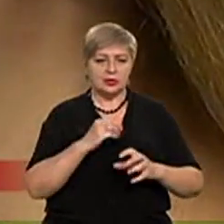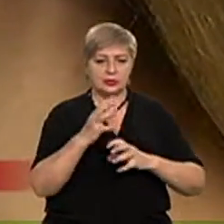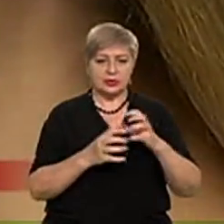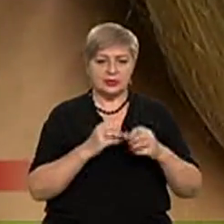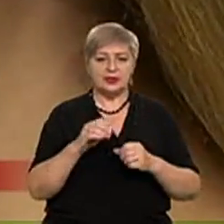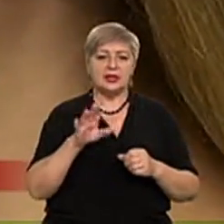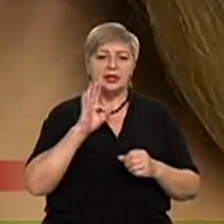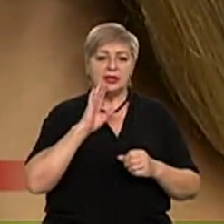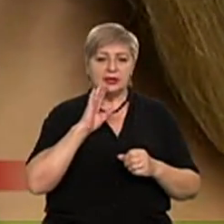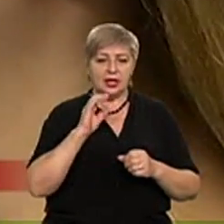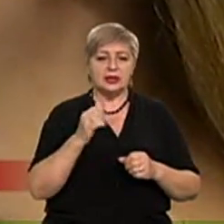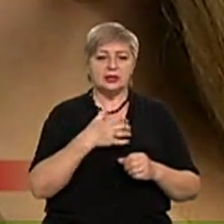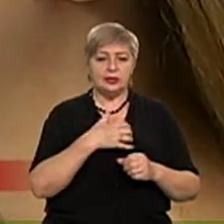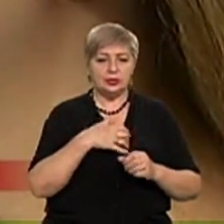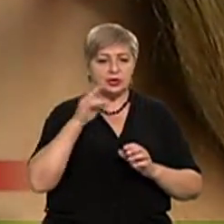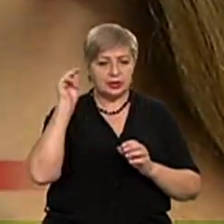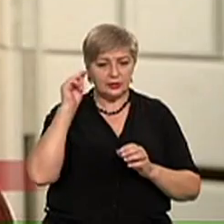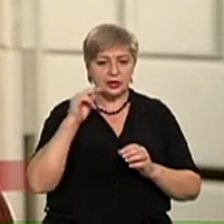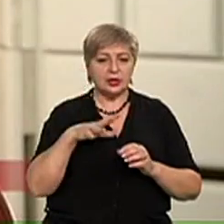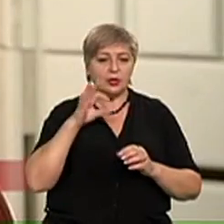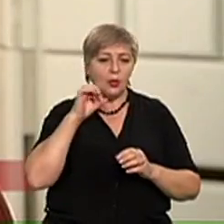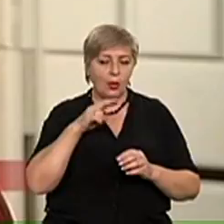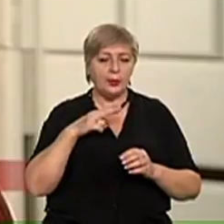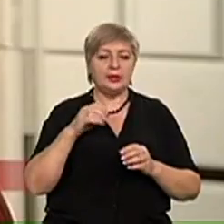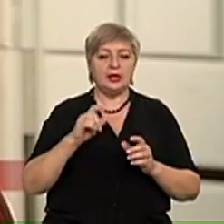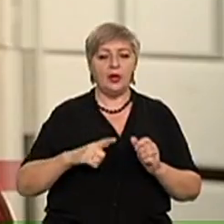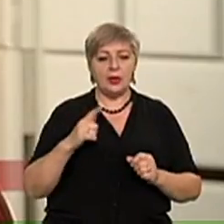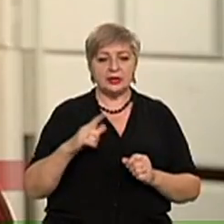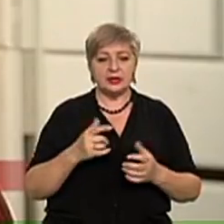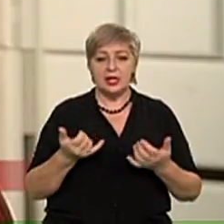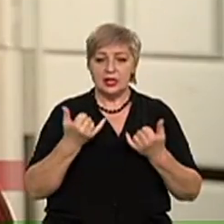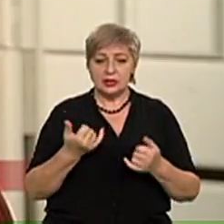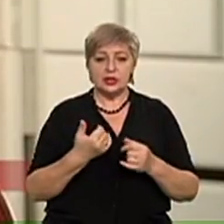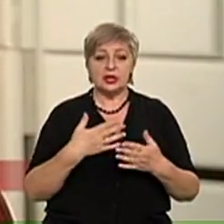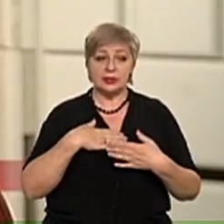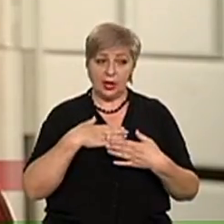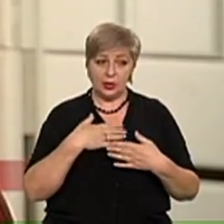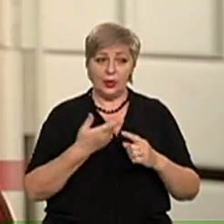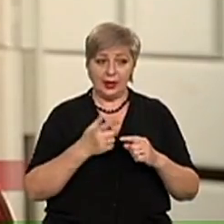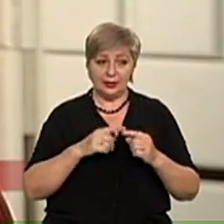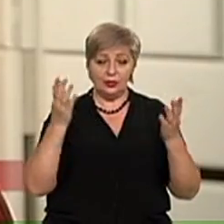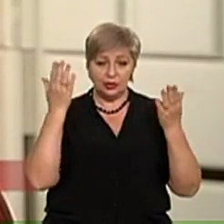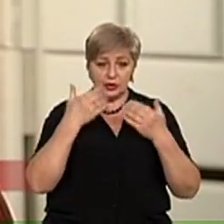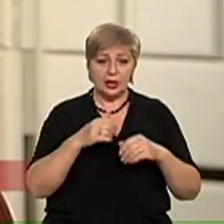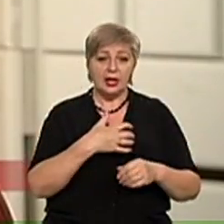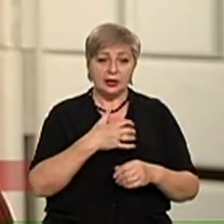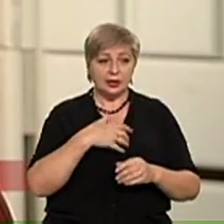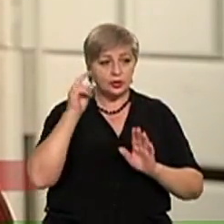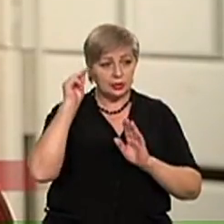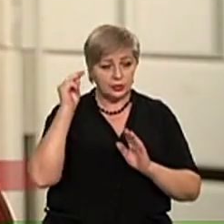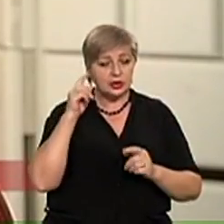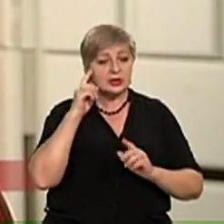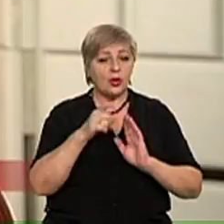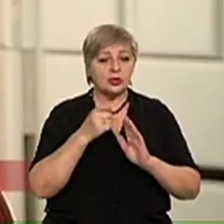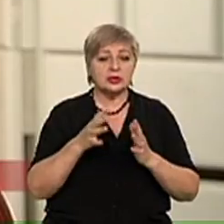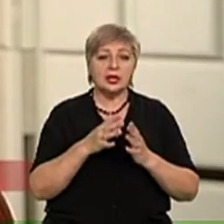дуже хоче навчитись у досвідчених майстрів. Сейчас это мое увлечение, я все делаю, чтобы научиться узнать что-то большего